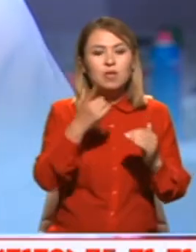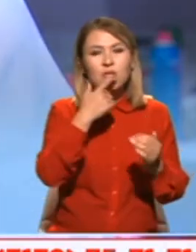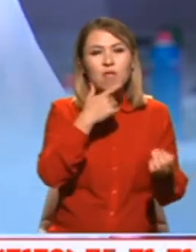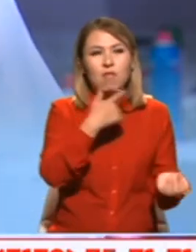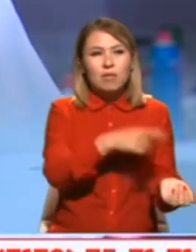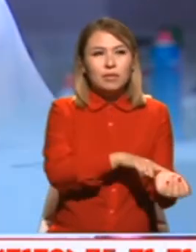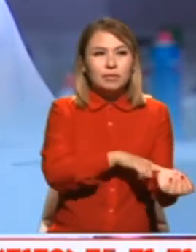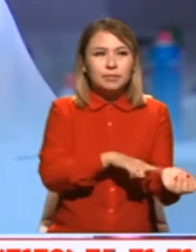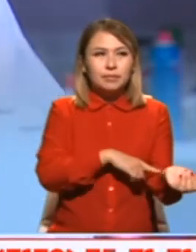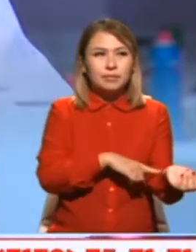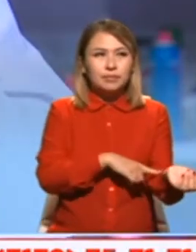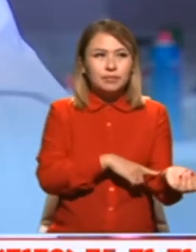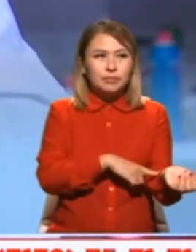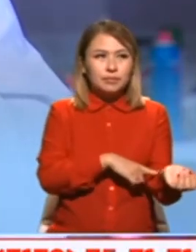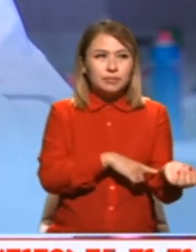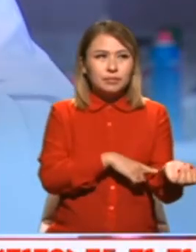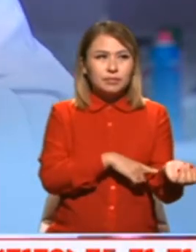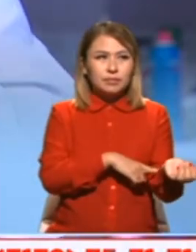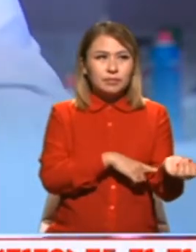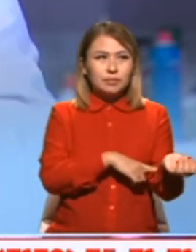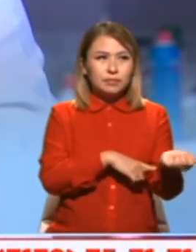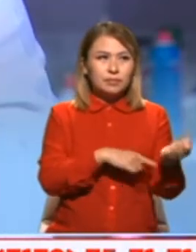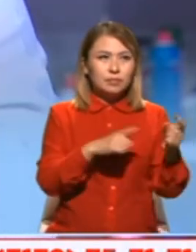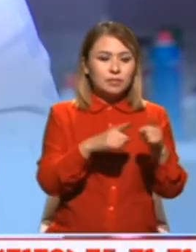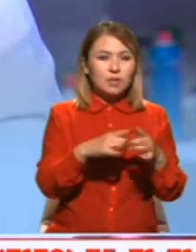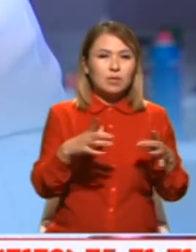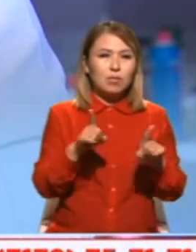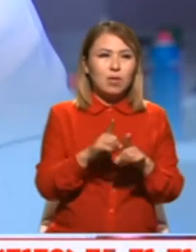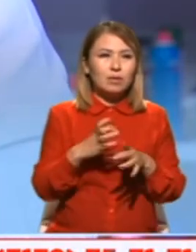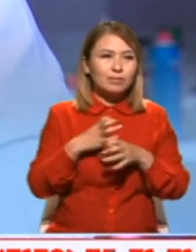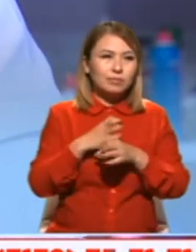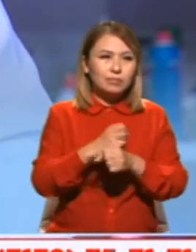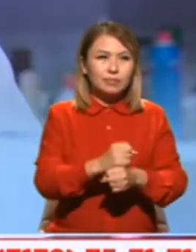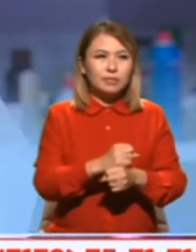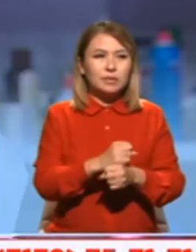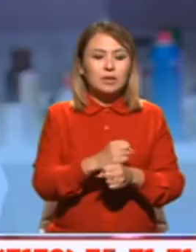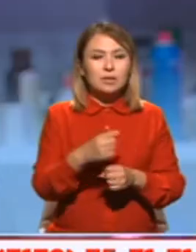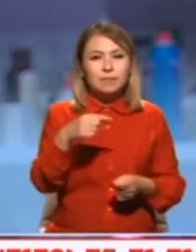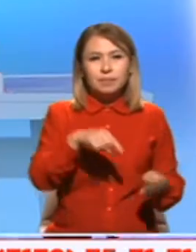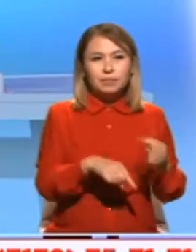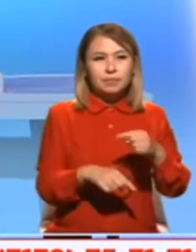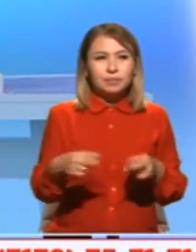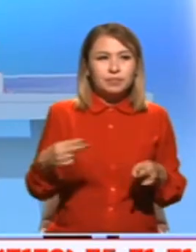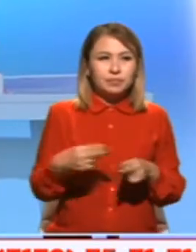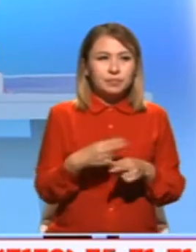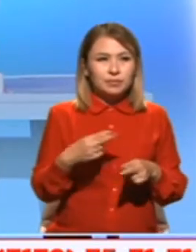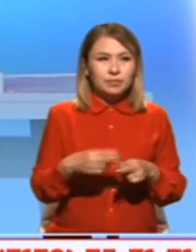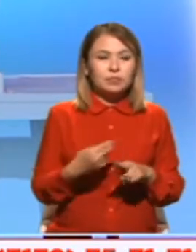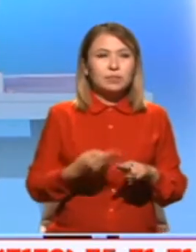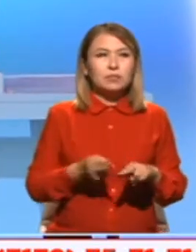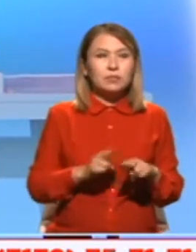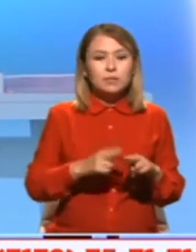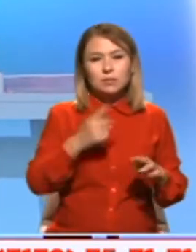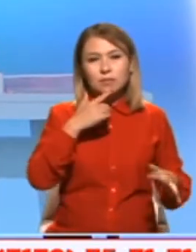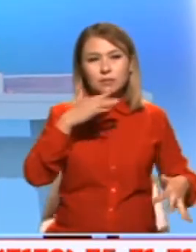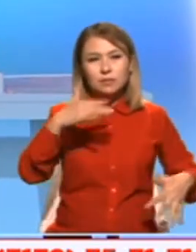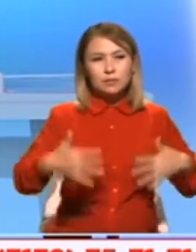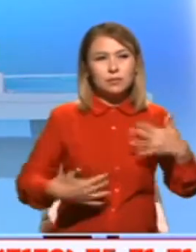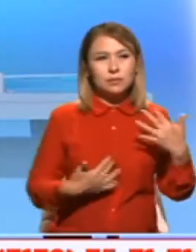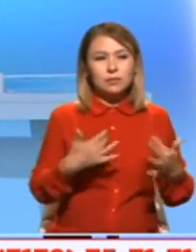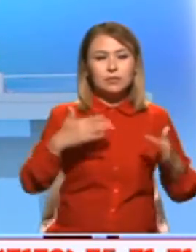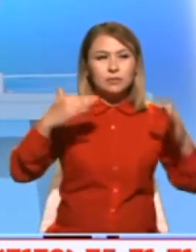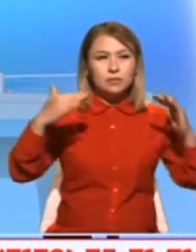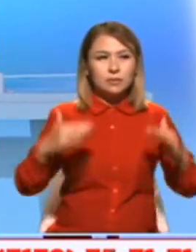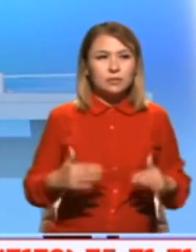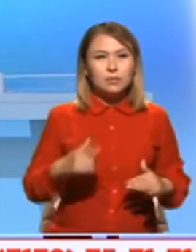тамырларды тіндер, яғни ісінген тіндер, яғни қысып қалуы мүмкін. Бір-біріне кедергі жасайды. Содан кейін қанның регуляциялық қызметі өте